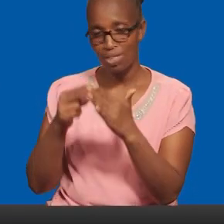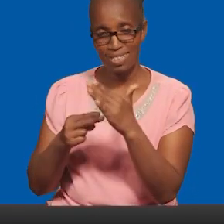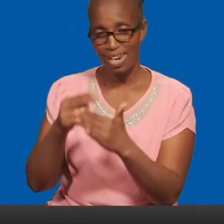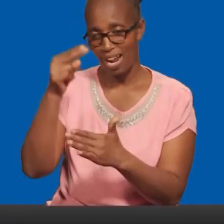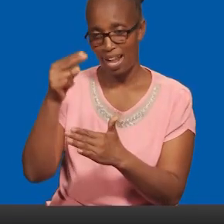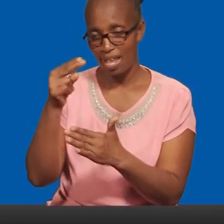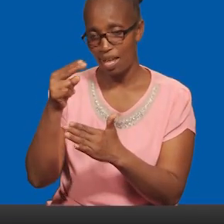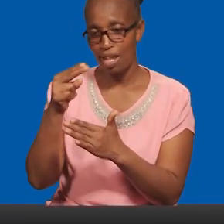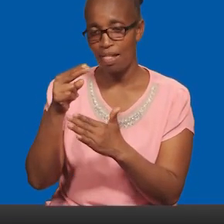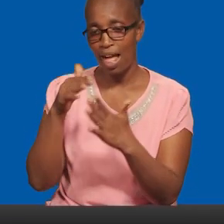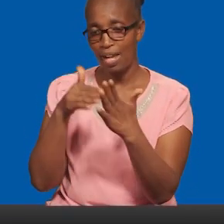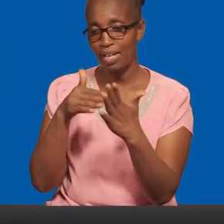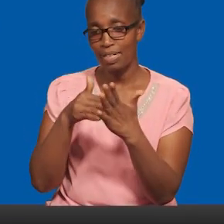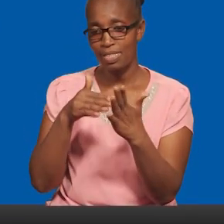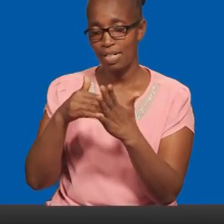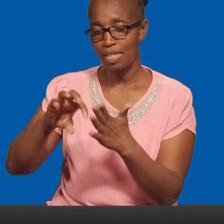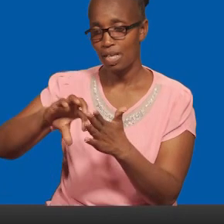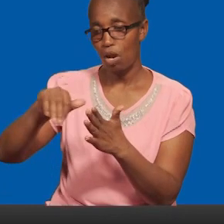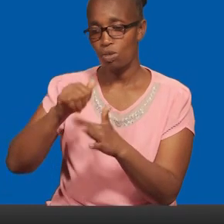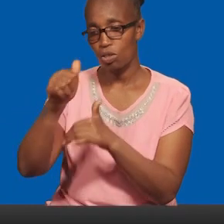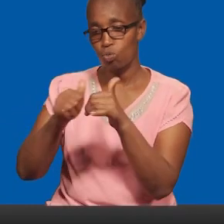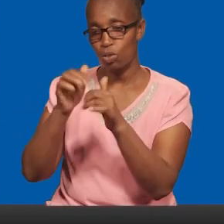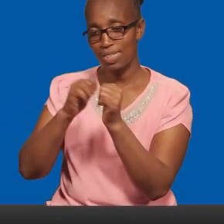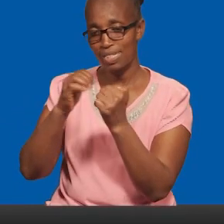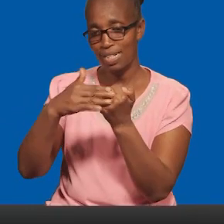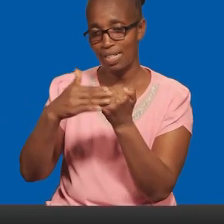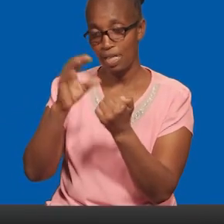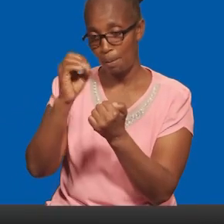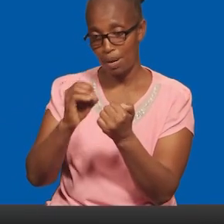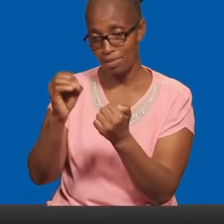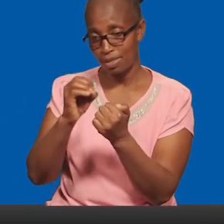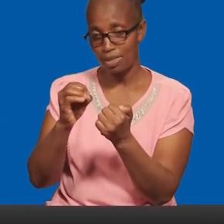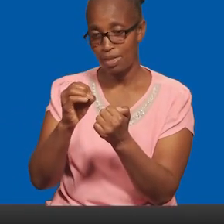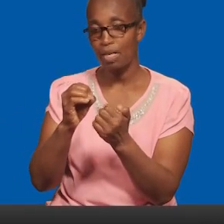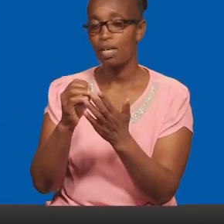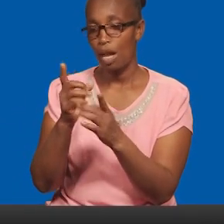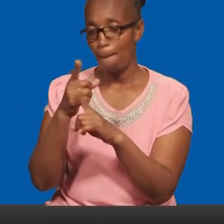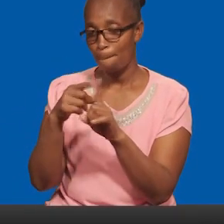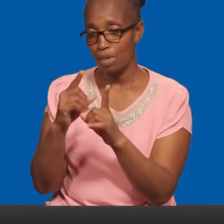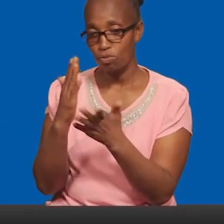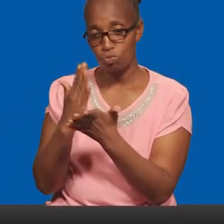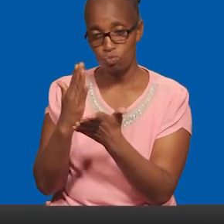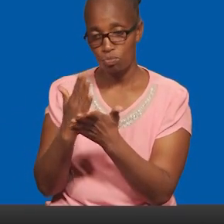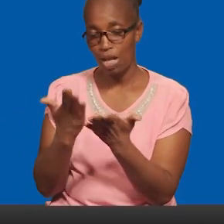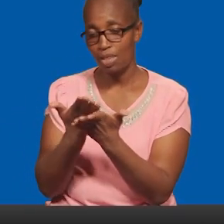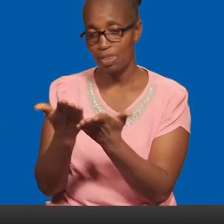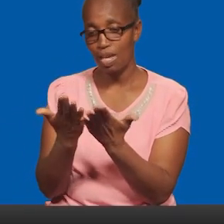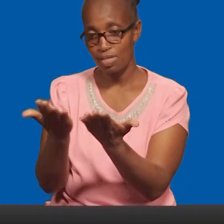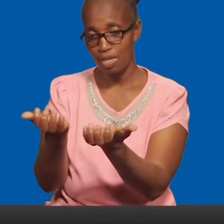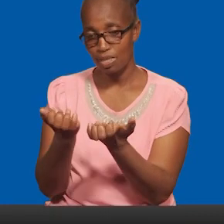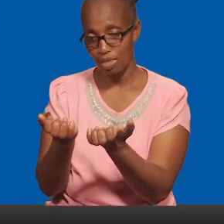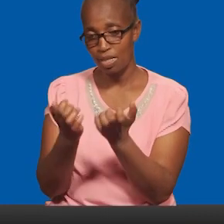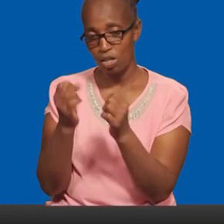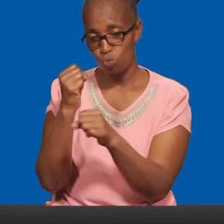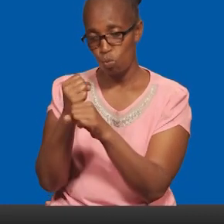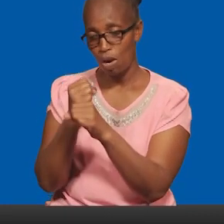not so high against the county prevalence, which is at 19%. Mideyo aliongeza